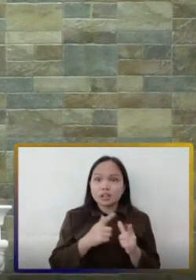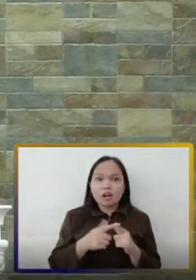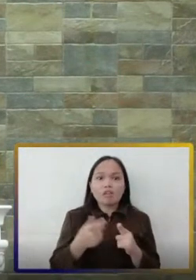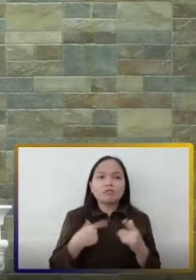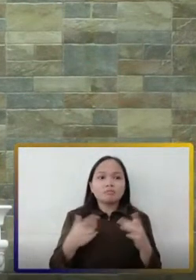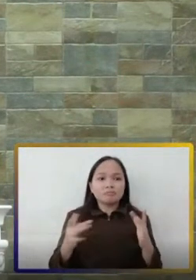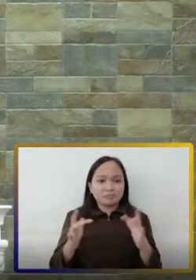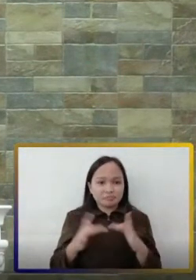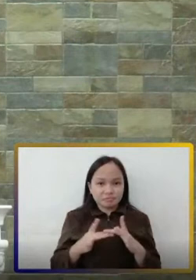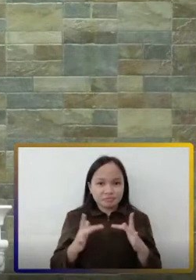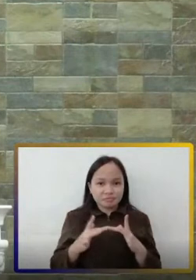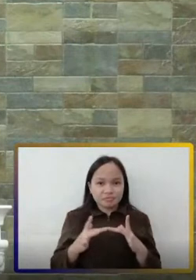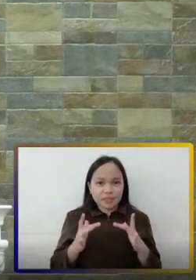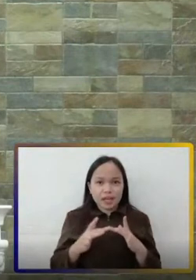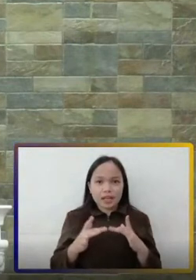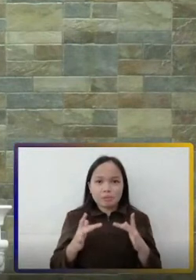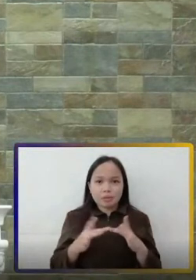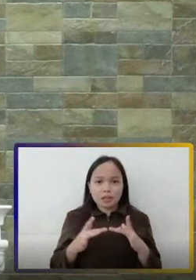internet.